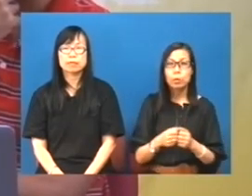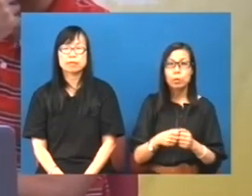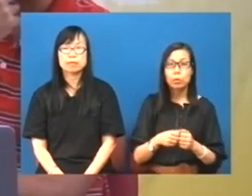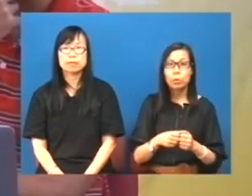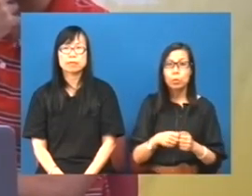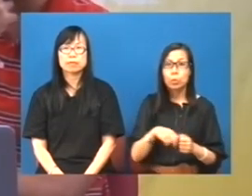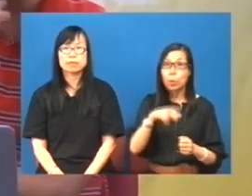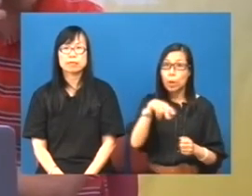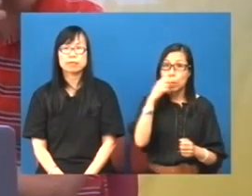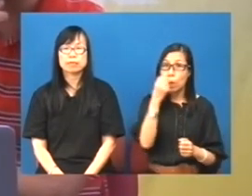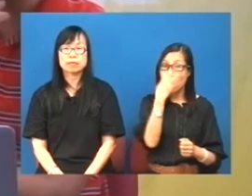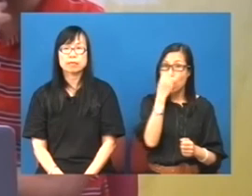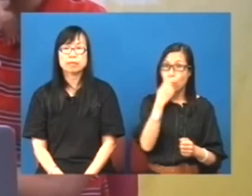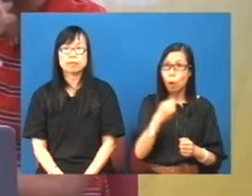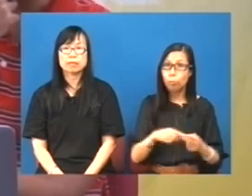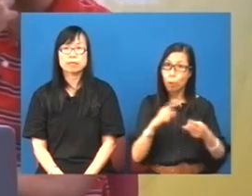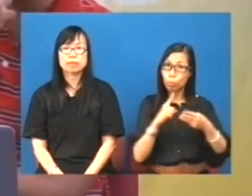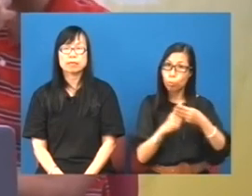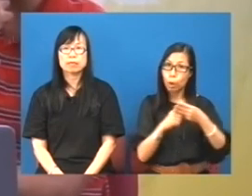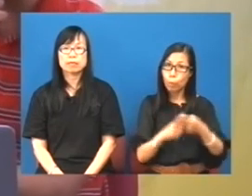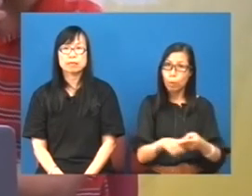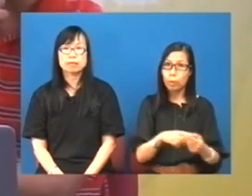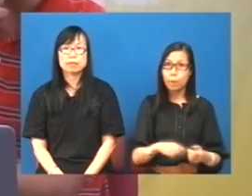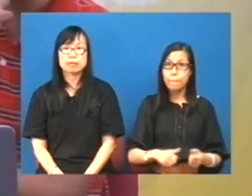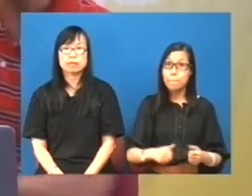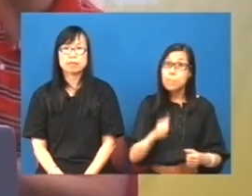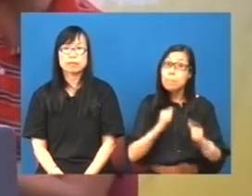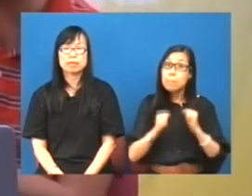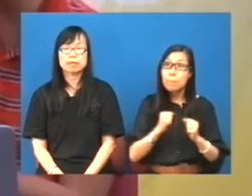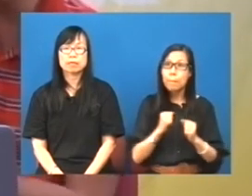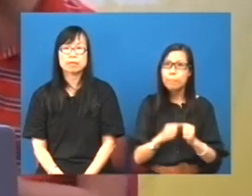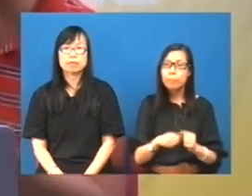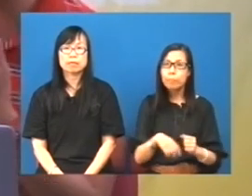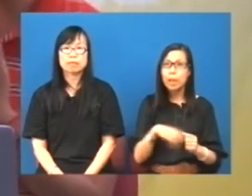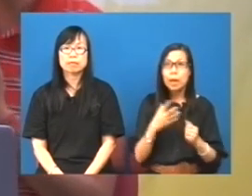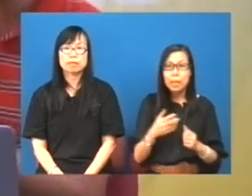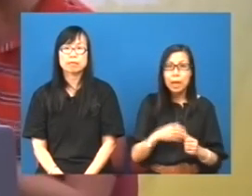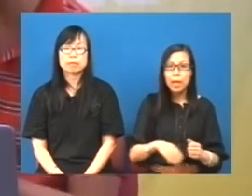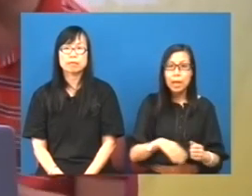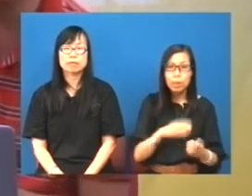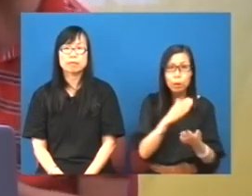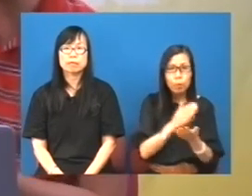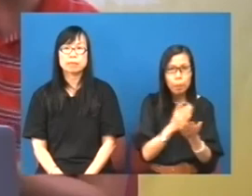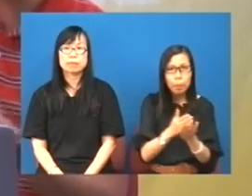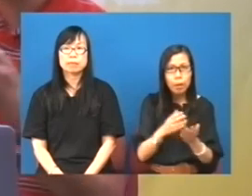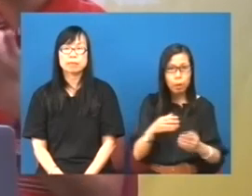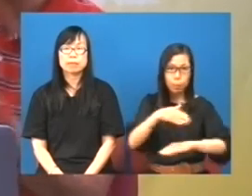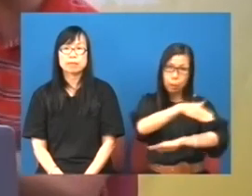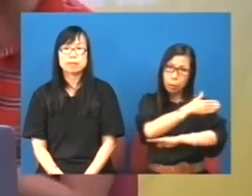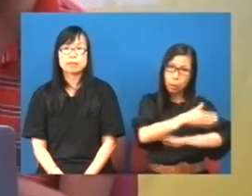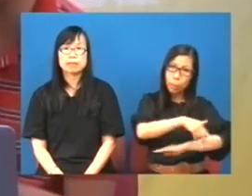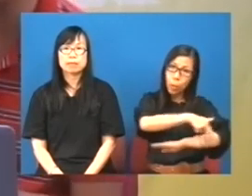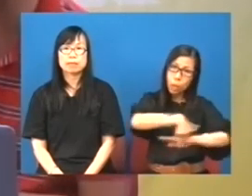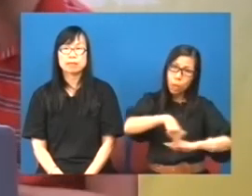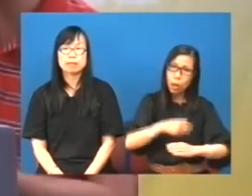作為一個主辦機構但是一被香港搞的話原來什麼都不是就不夠一是就不合規格結果就強行去